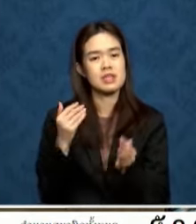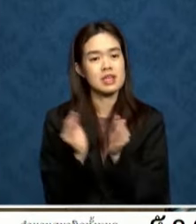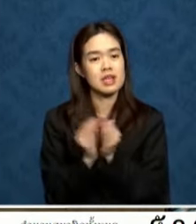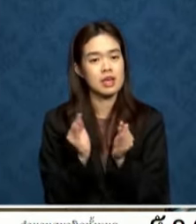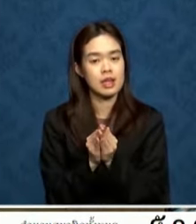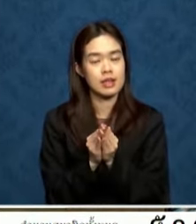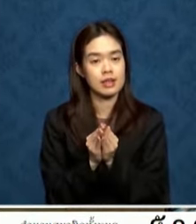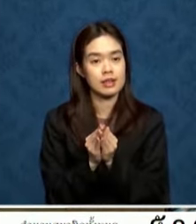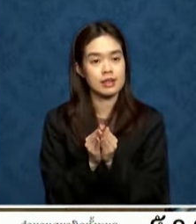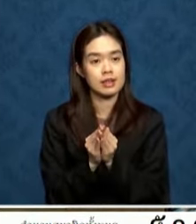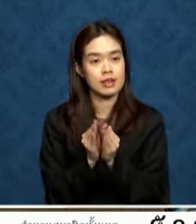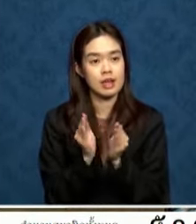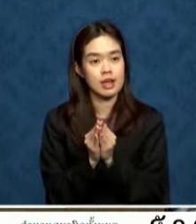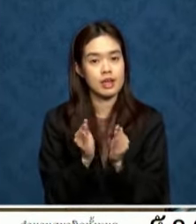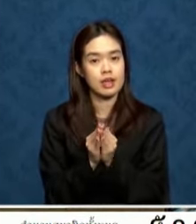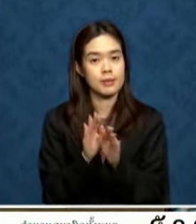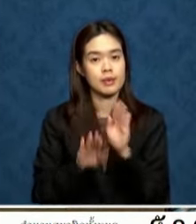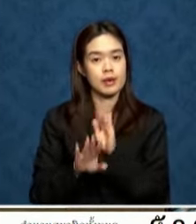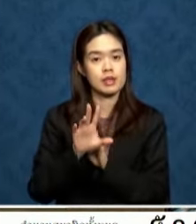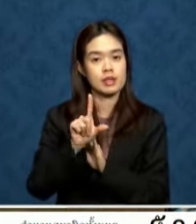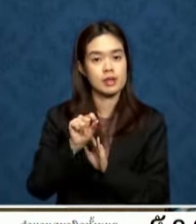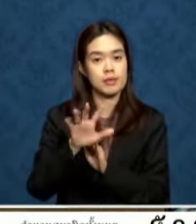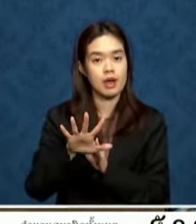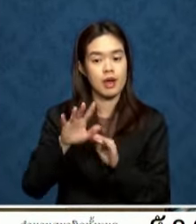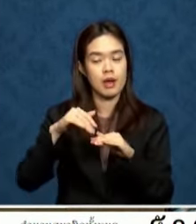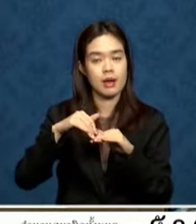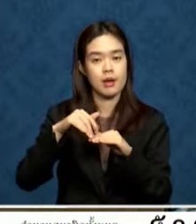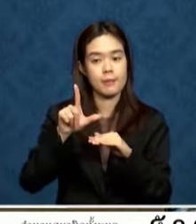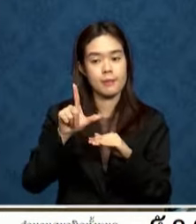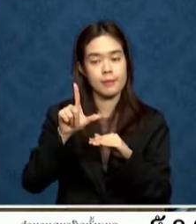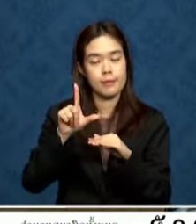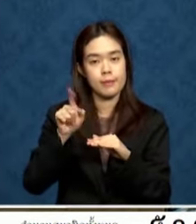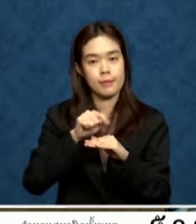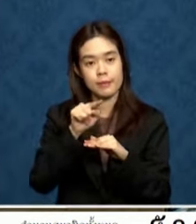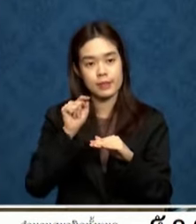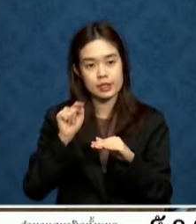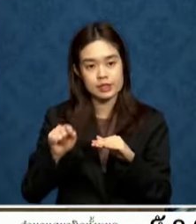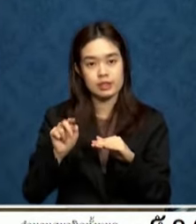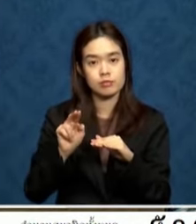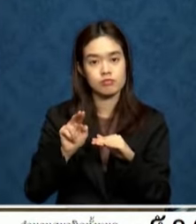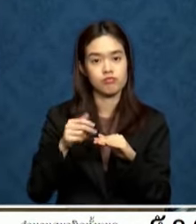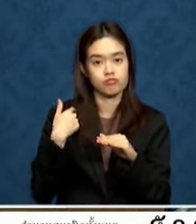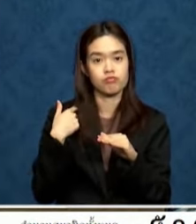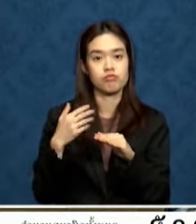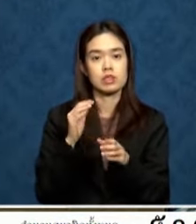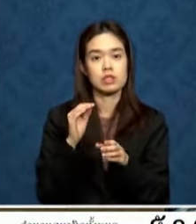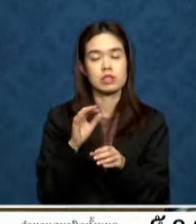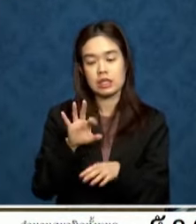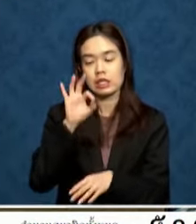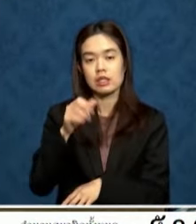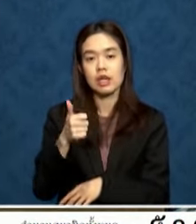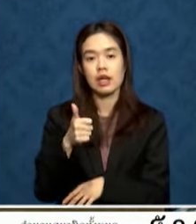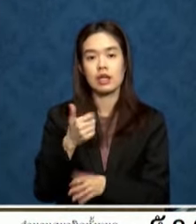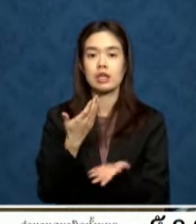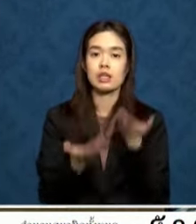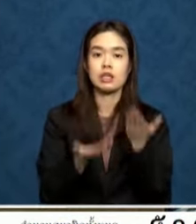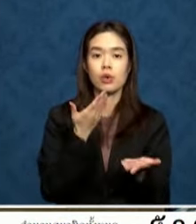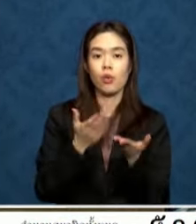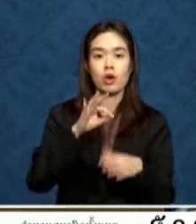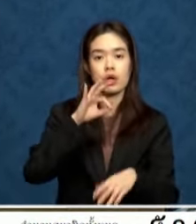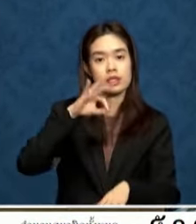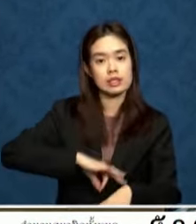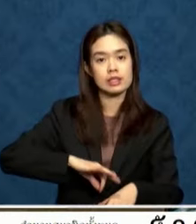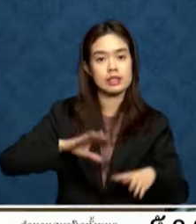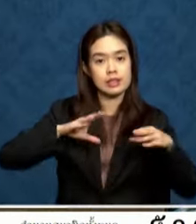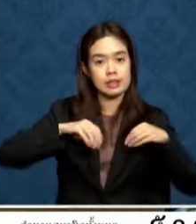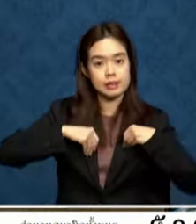อบรับรองเกิน 25% ก็เป็นอันใช้ได้หรือบอกว่าต้องเห็นชอบ 80%